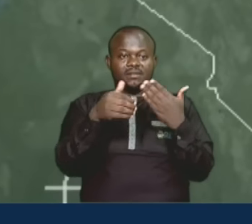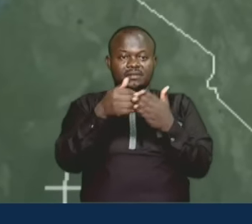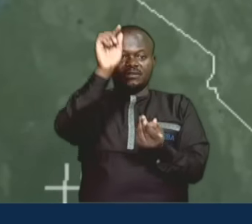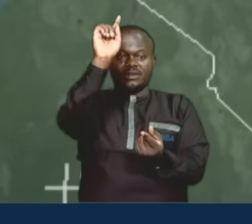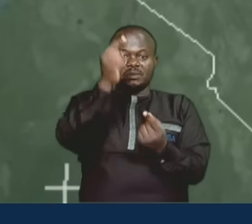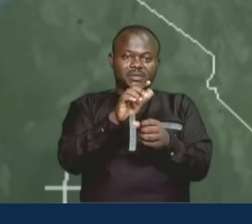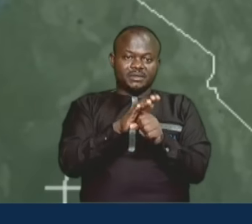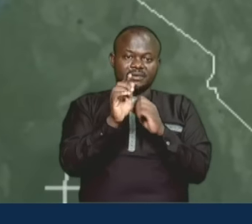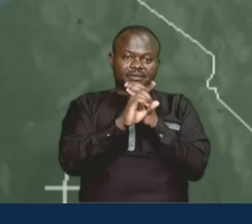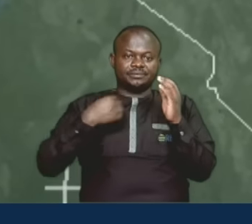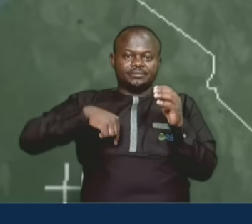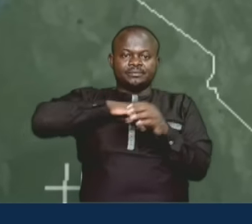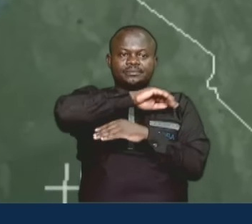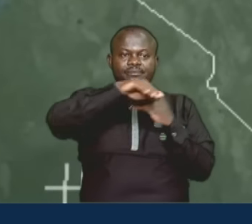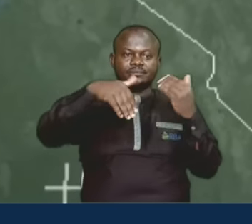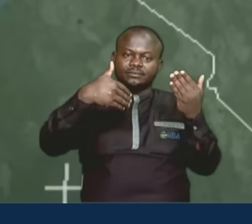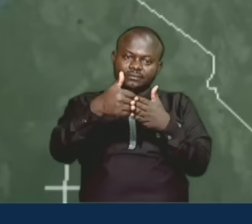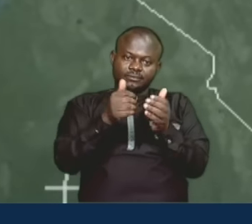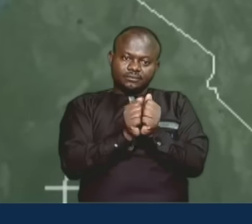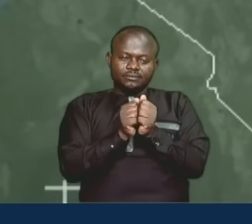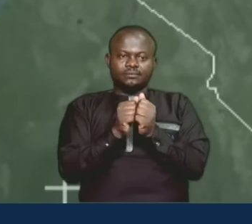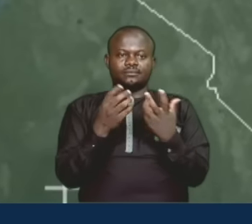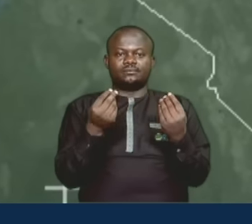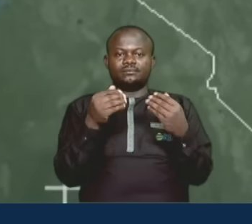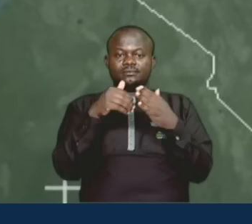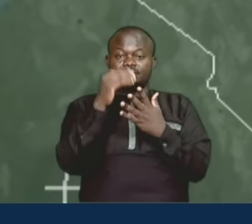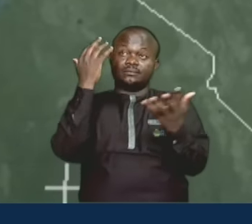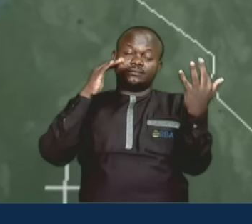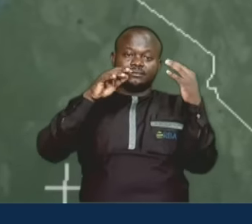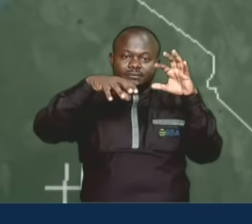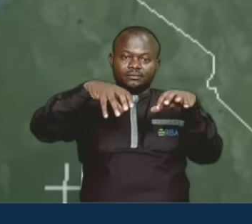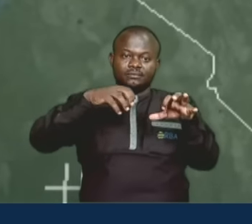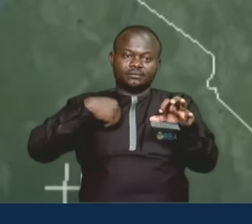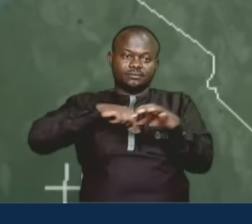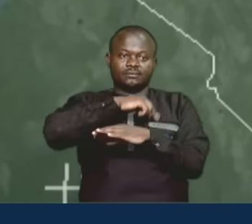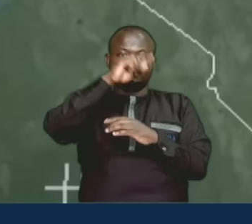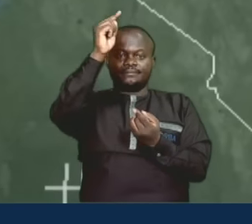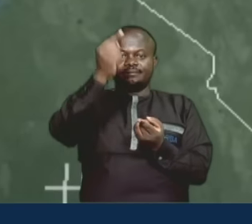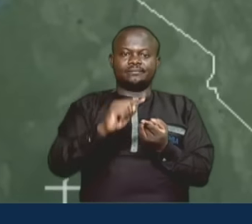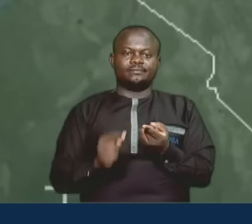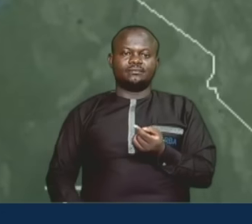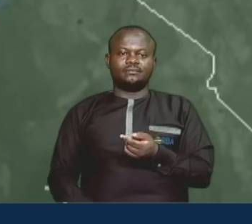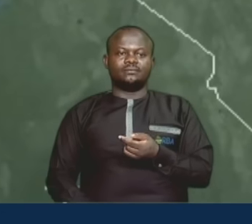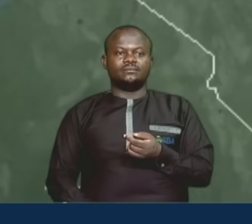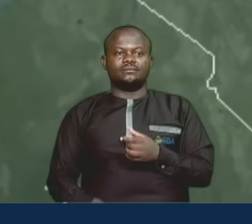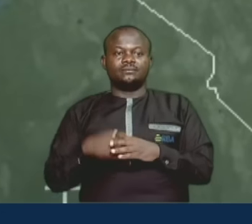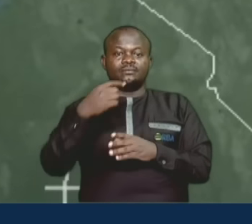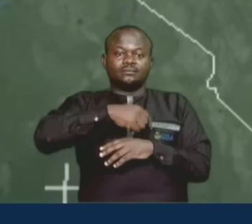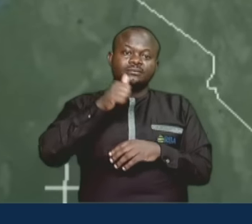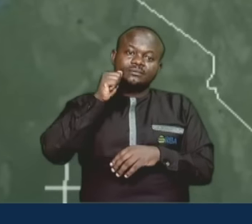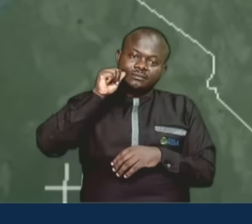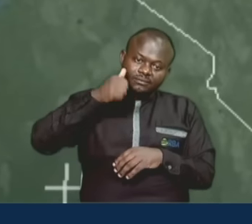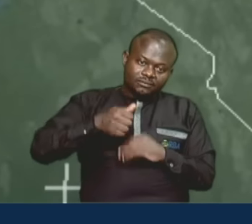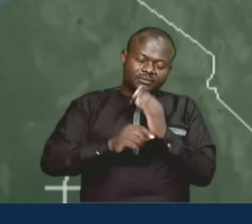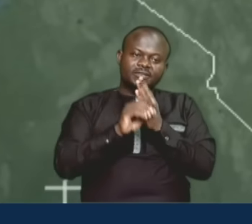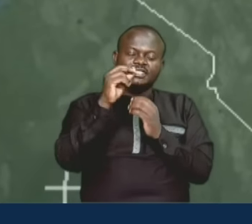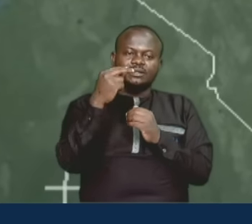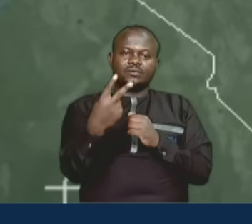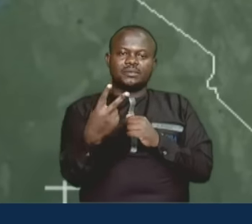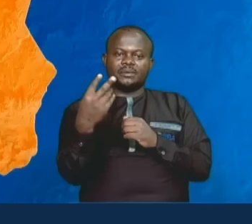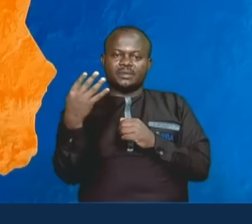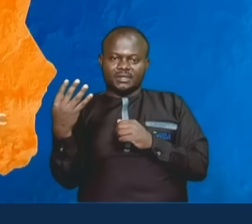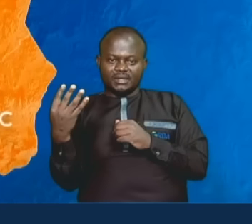karere kacu. Biratuma rero guherwa umwuka bwari buri mu mashyamba ya Kongo nabwo bugabanuka. Ku munsi w'ejo ku itariki ya